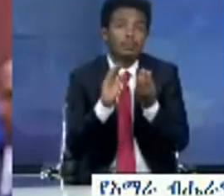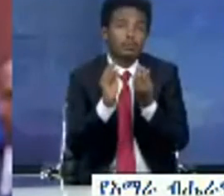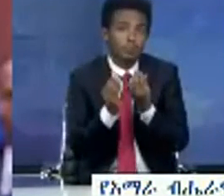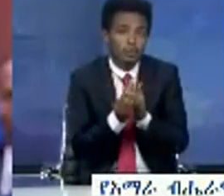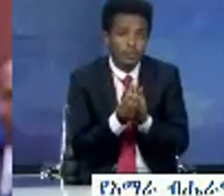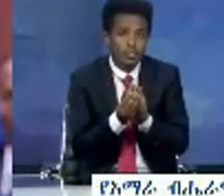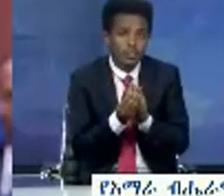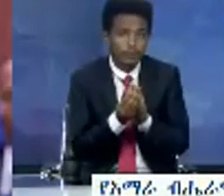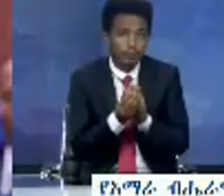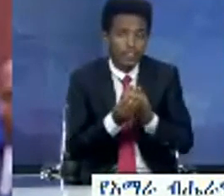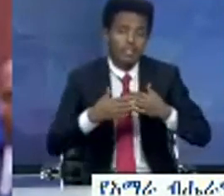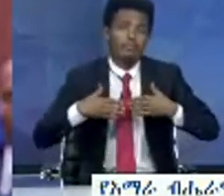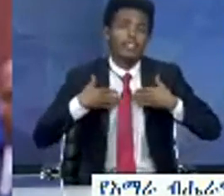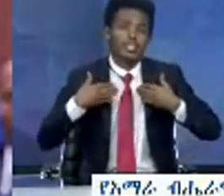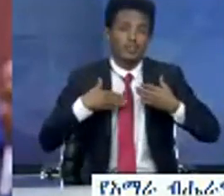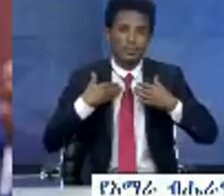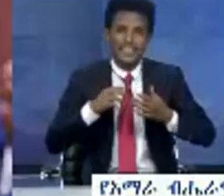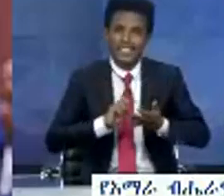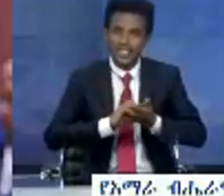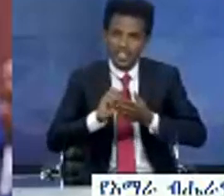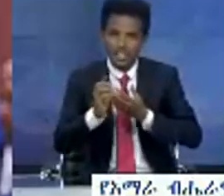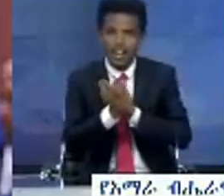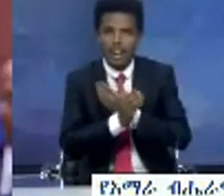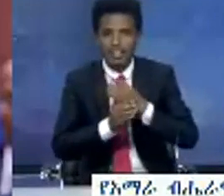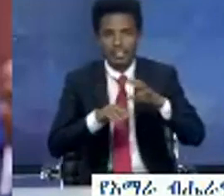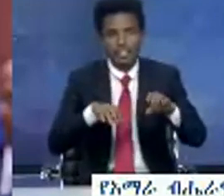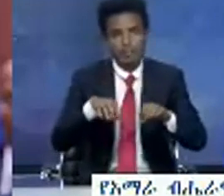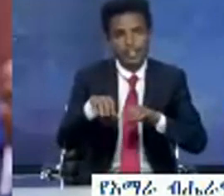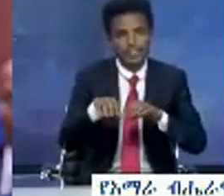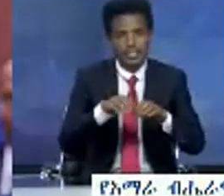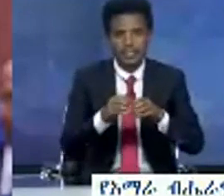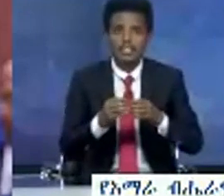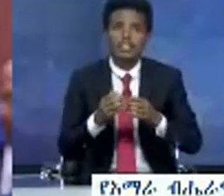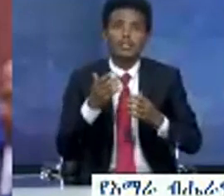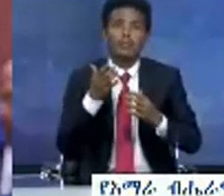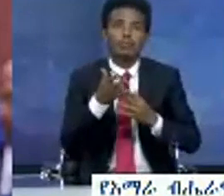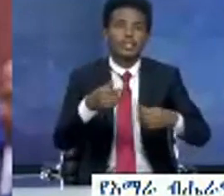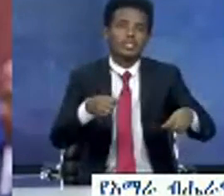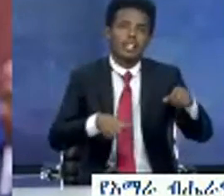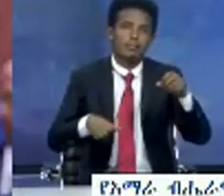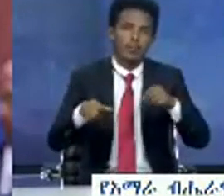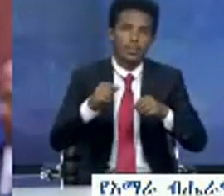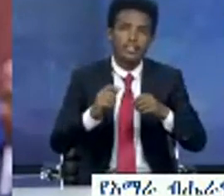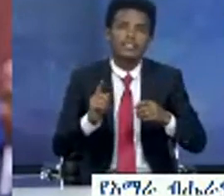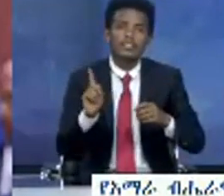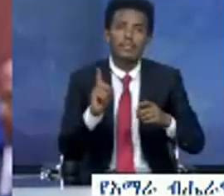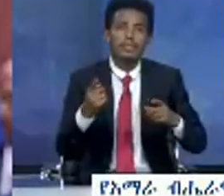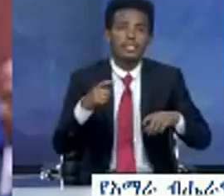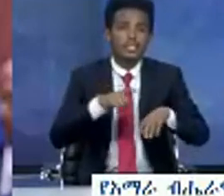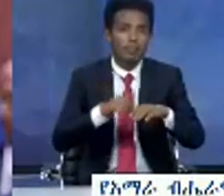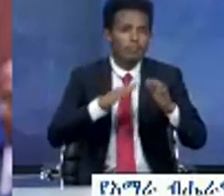የሚንቀሳቀሱበትና የሚደሰቱባት ቅድስት ሀገር ለማድረግ የበኩላችን ለመወጣት ከምንጊዜውም በላይ ዝግጁ